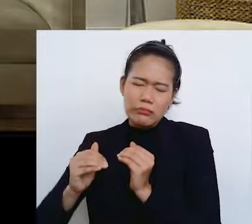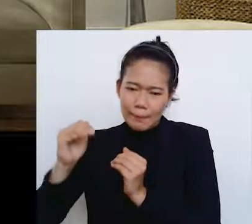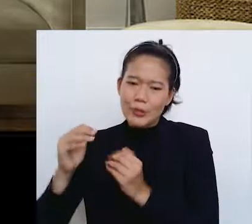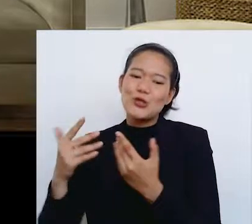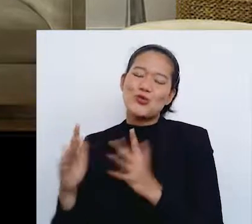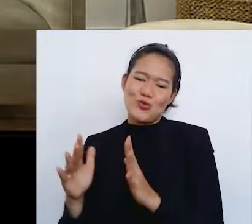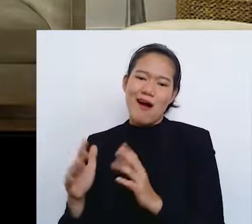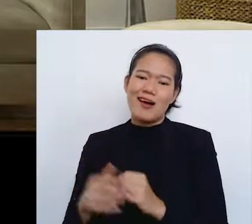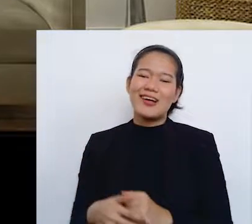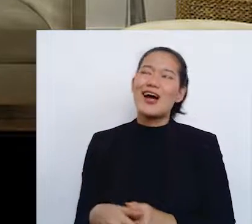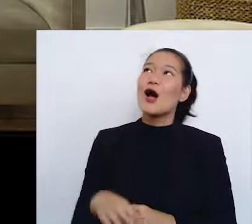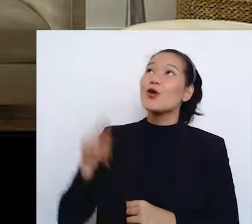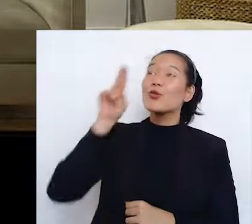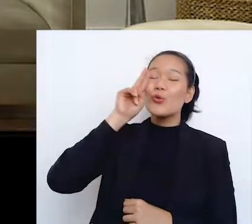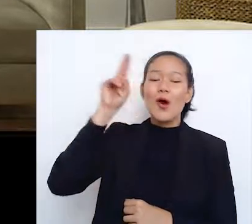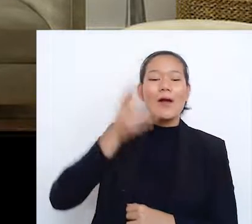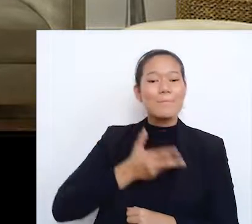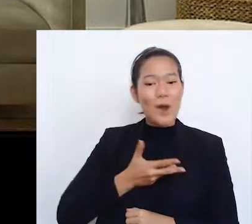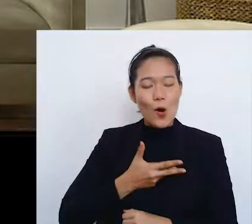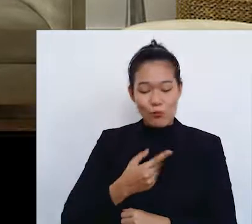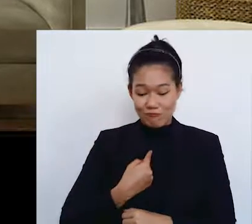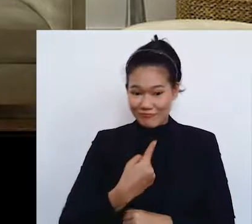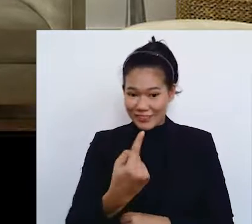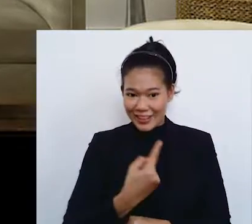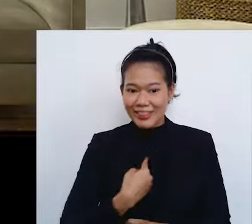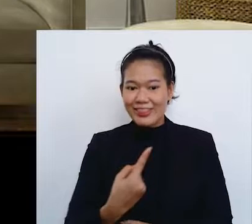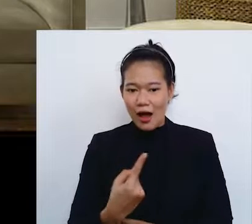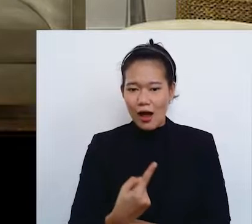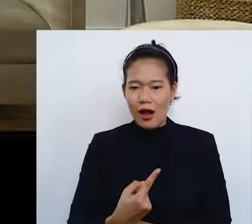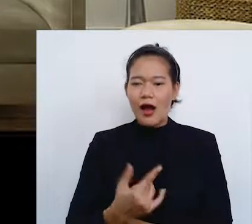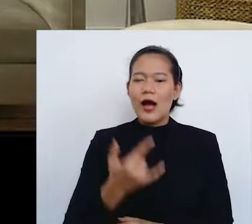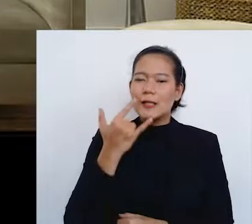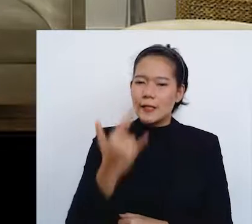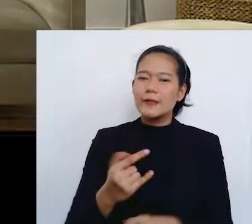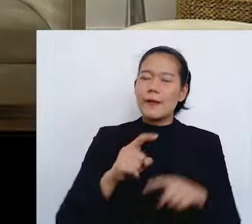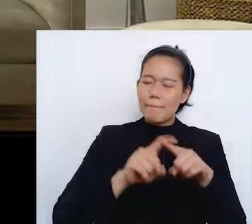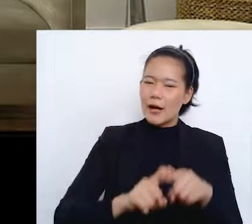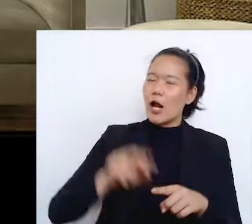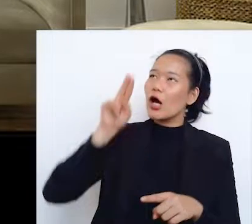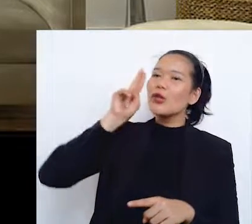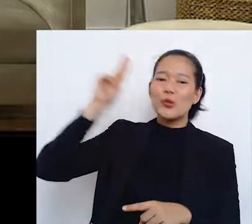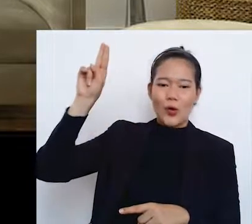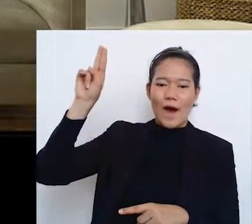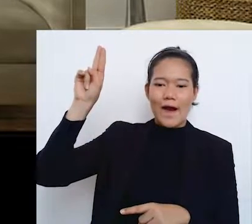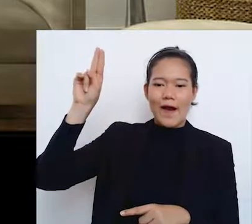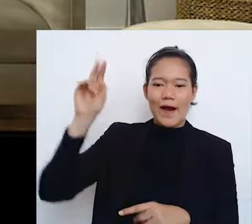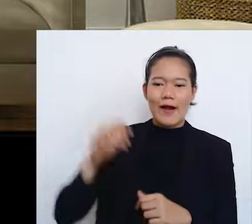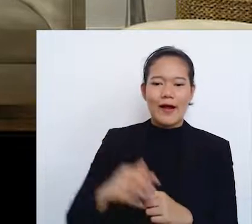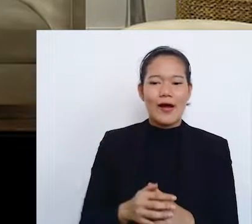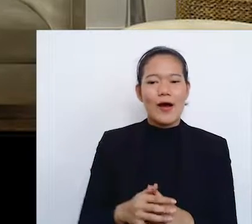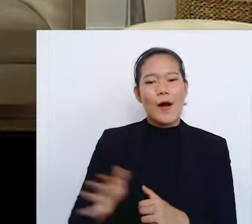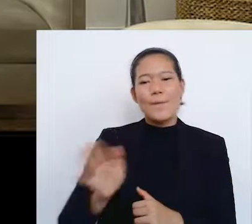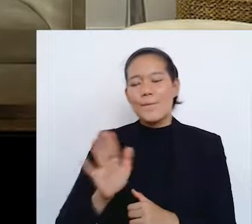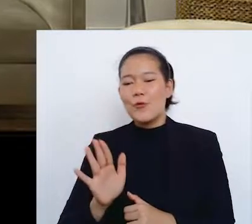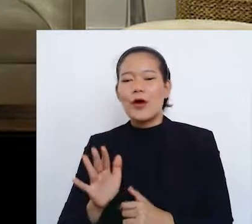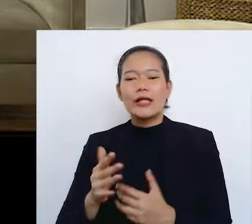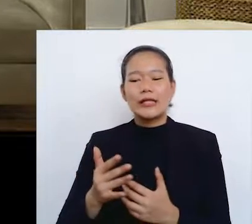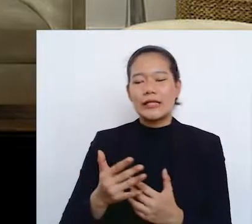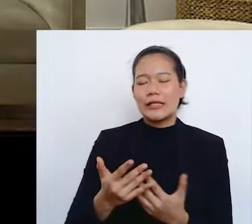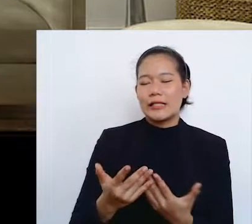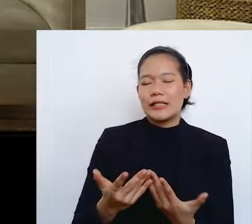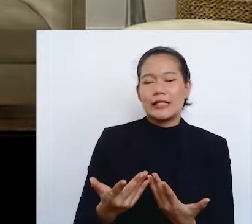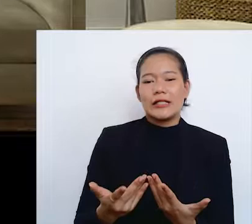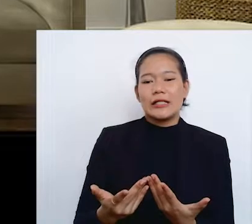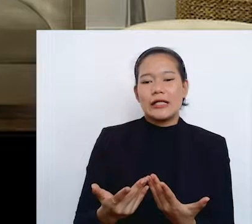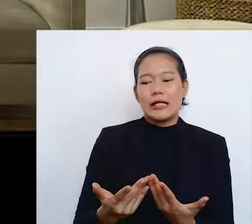cukup. Tuhan ingin saudara dan saya terus mengandalkan Dia, bukan hanya setiap